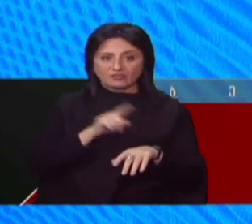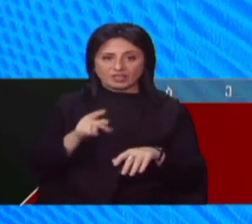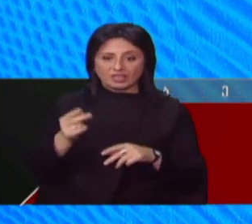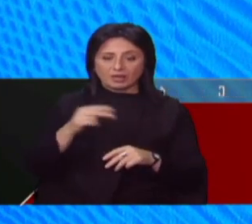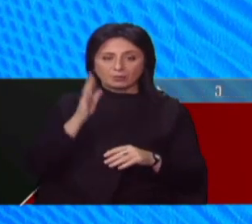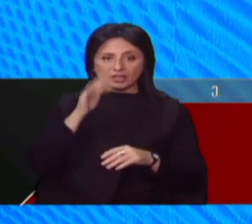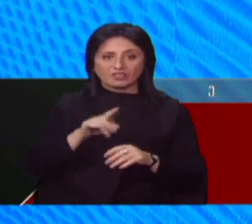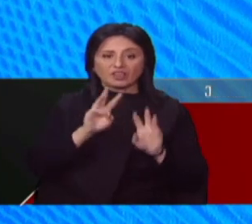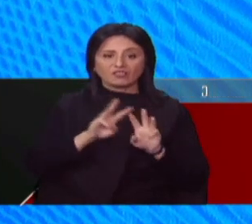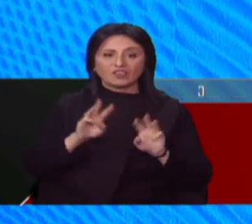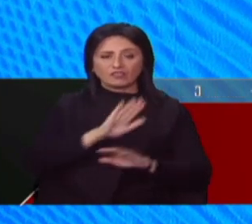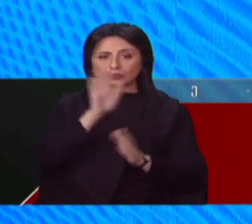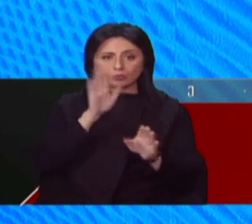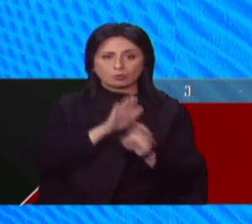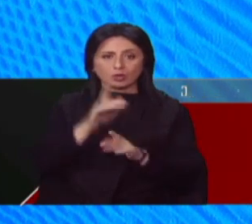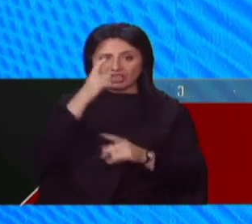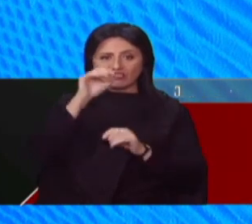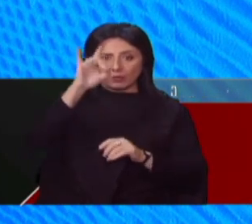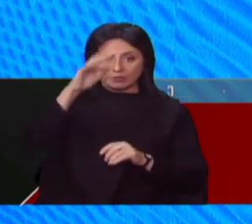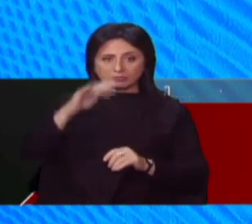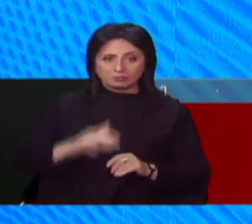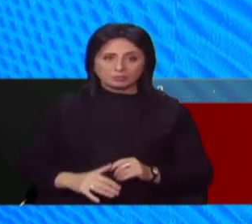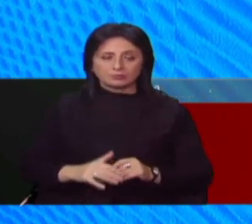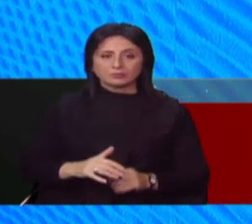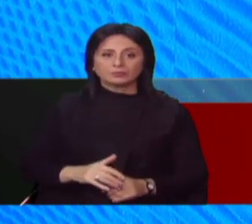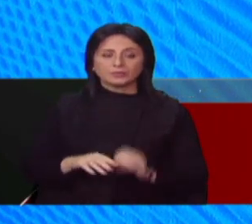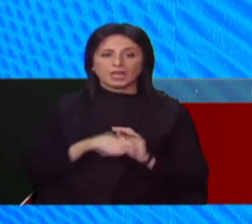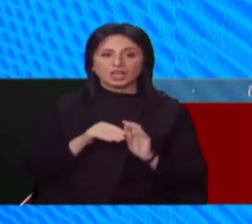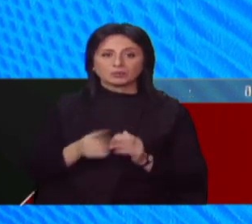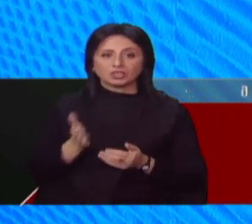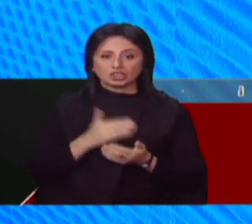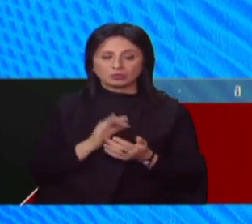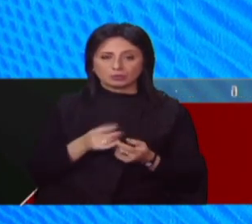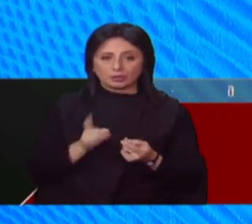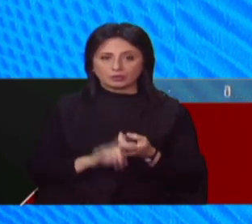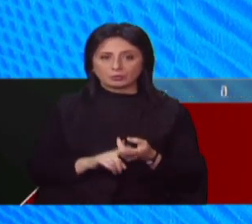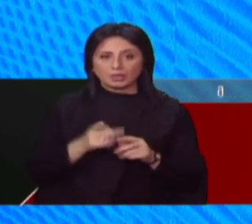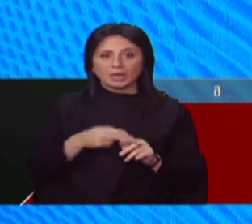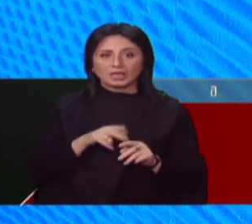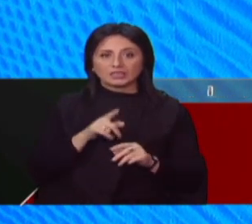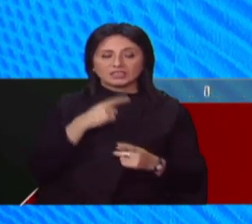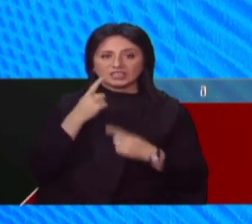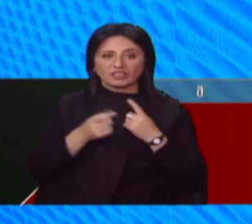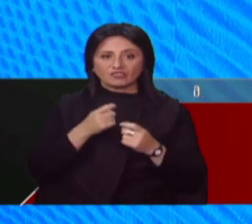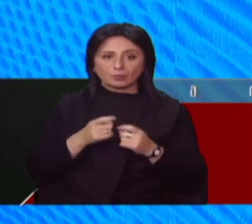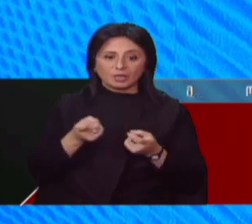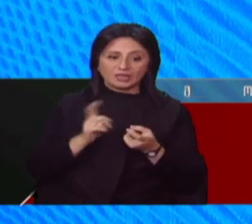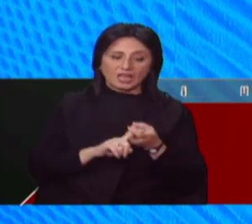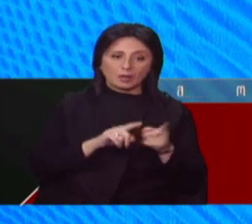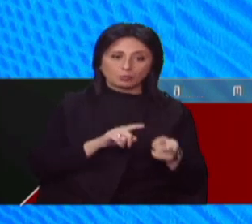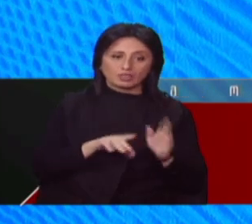моцимули икнеба ам веб-гордзе асеве информация арчонебис шедегебтан такавширебит, эс информация